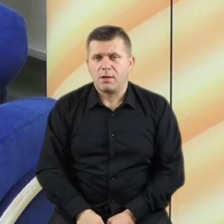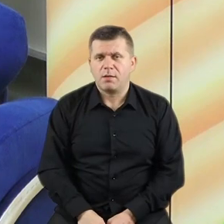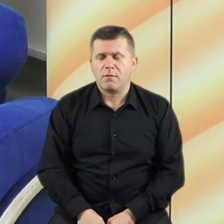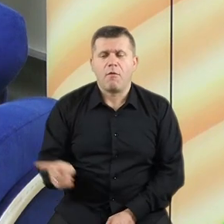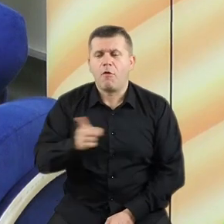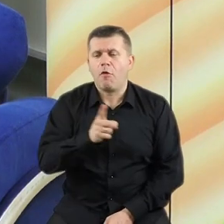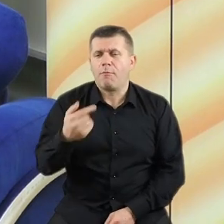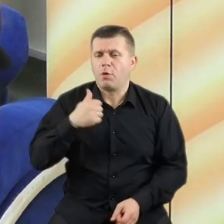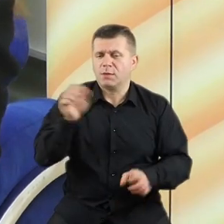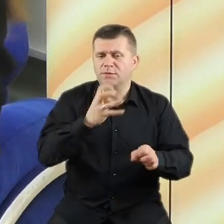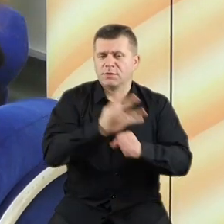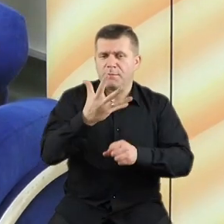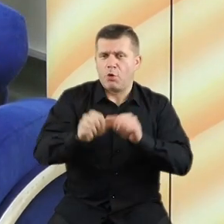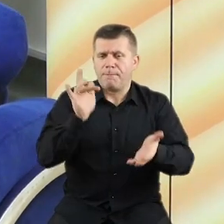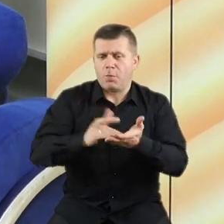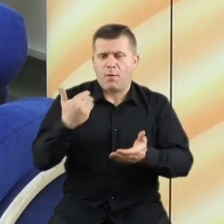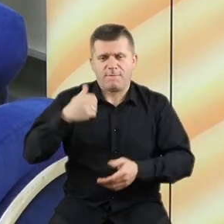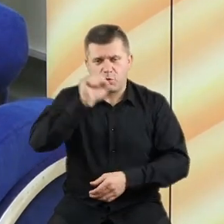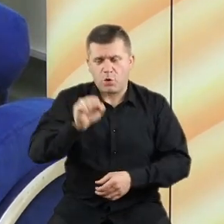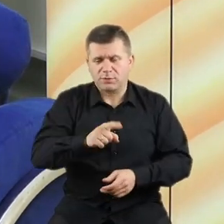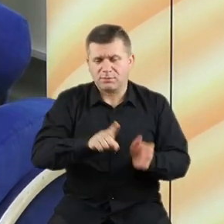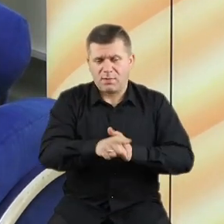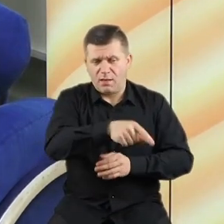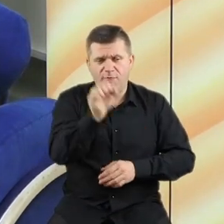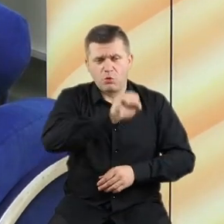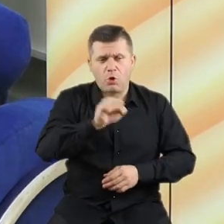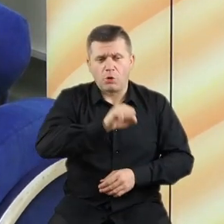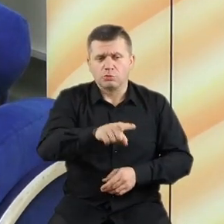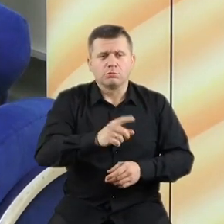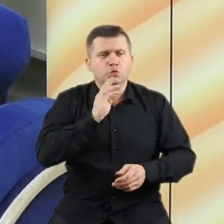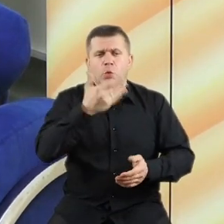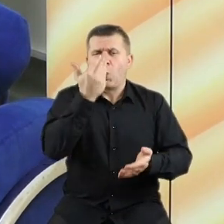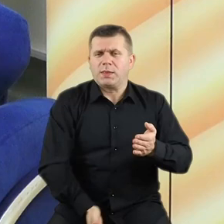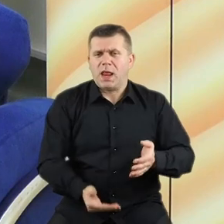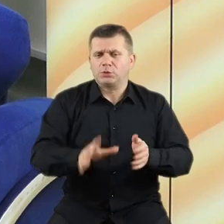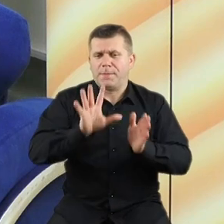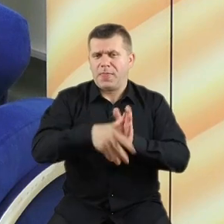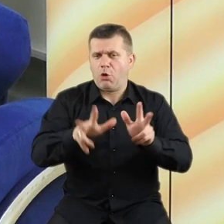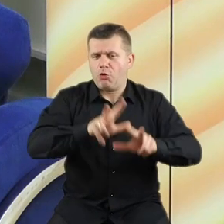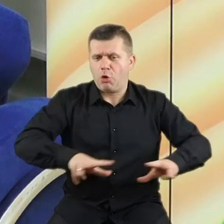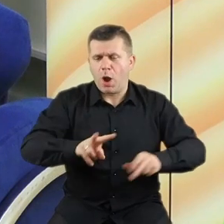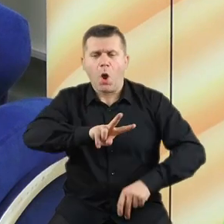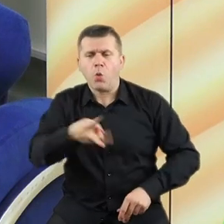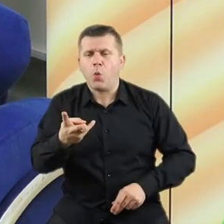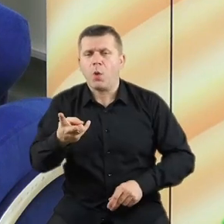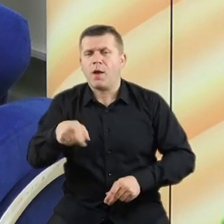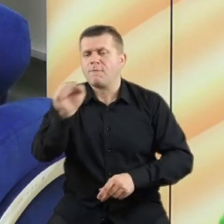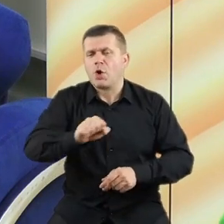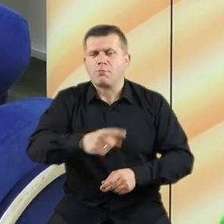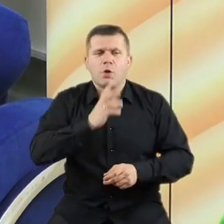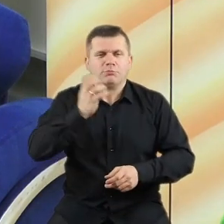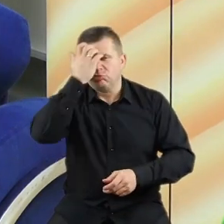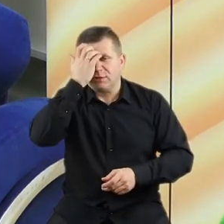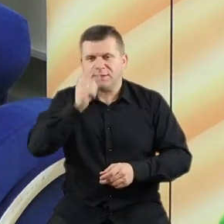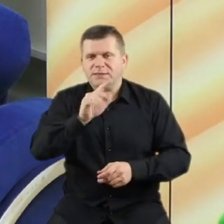które w 45 roku są we Wrocławiu. Dla jednej Wrocław to jest właśnie tracone miasto rodzinne, a dla drugiej Wrocław to jest,